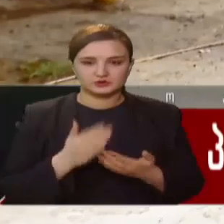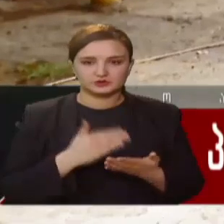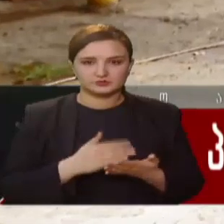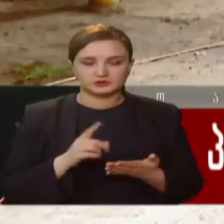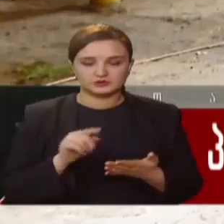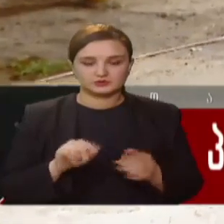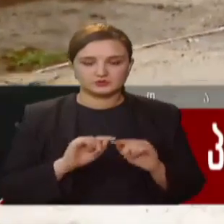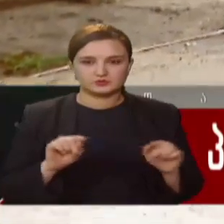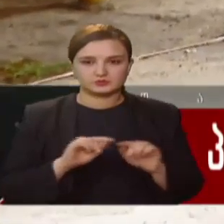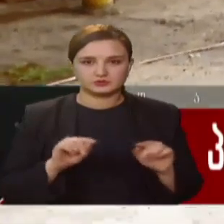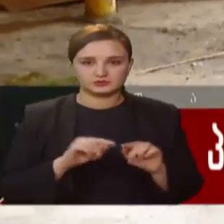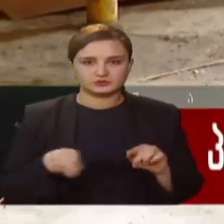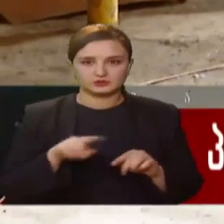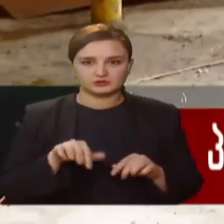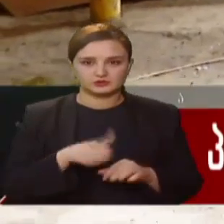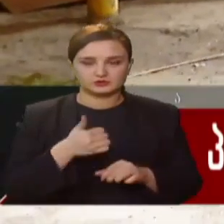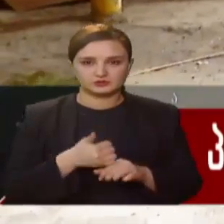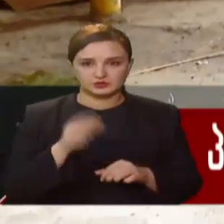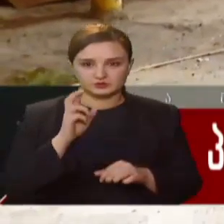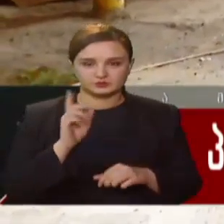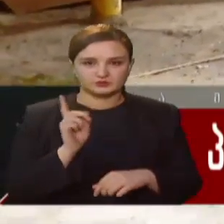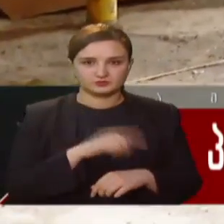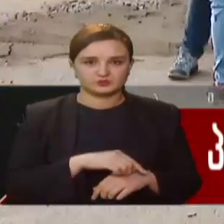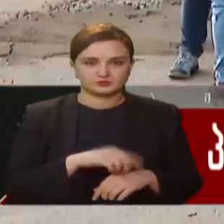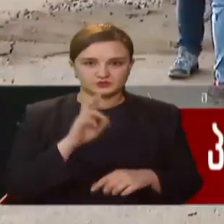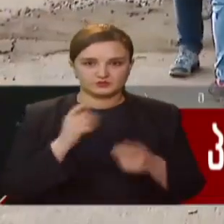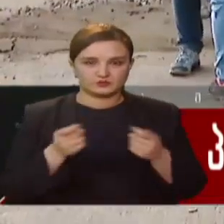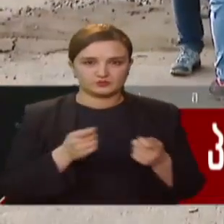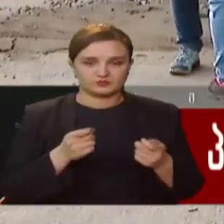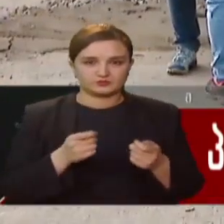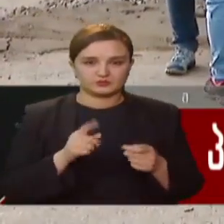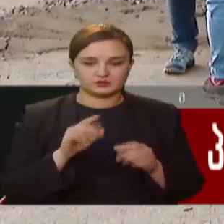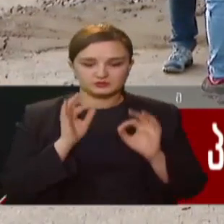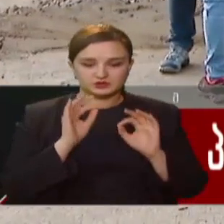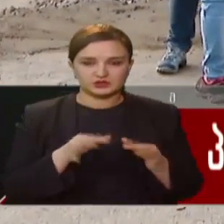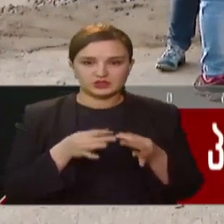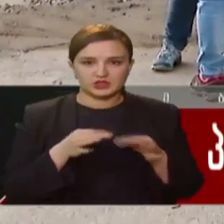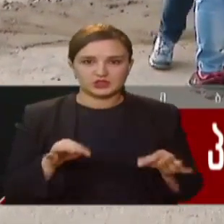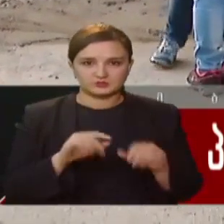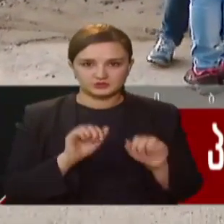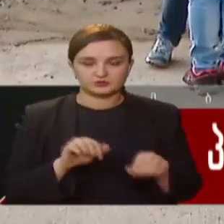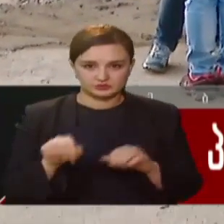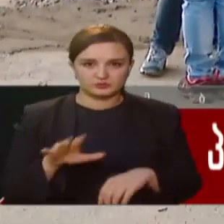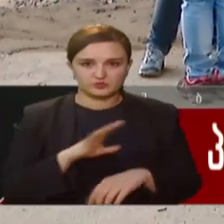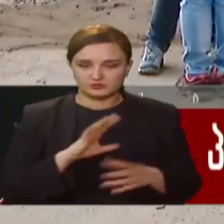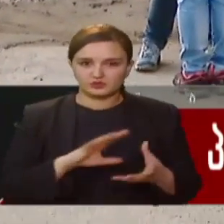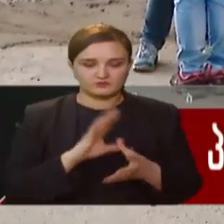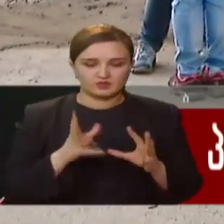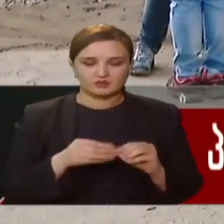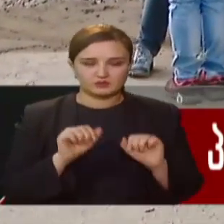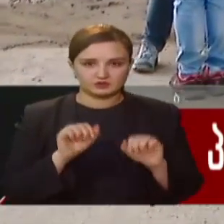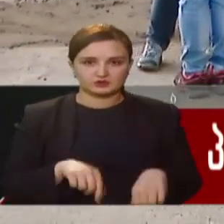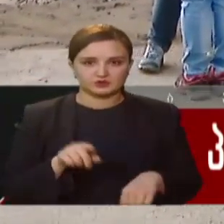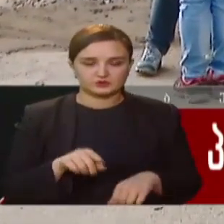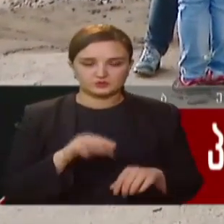ის ოპოზიციაში ჩაუდგა ხელის მთავრობას. თუმცა შეწყალების ბერკეტი ჰქონდა მას? ჰქონდა, ყველაფერი ჰქონდა. შეეძლო